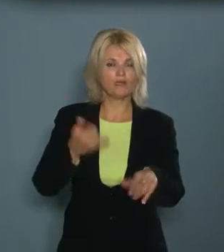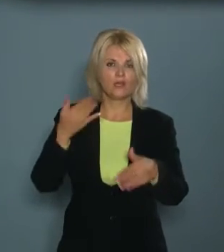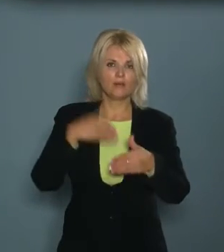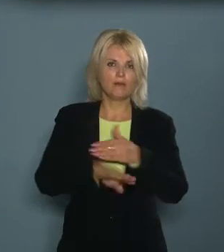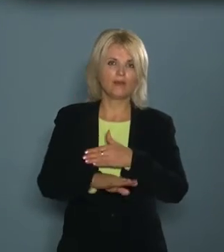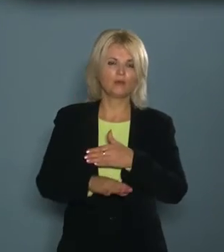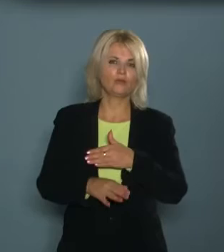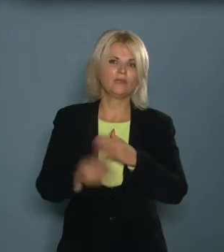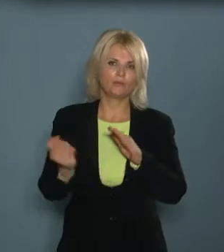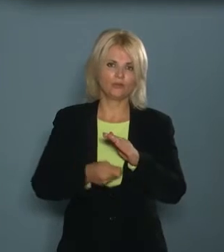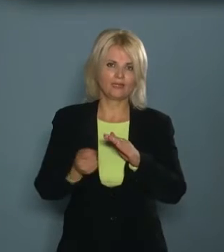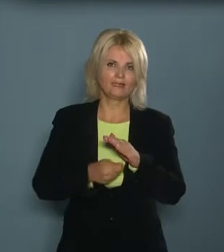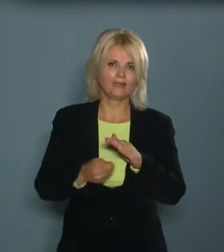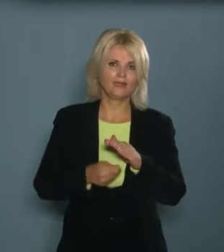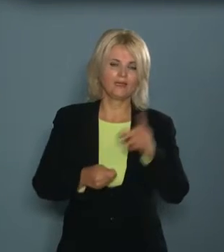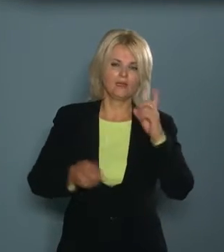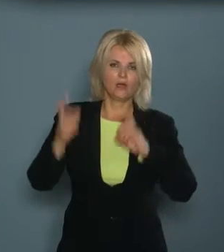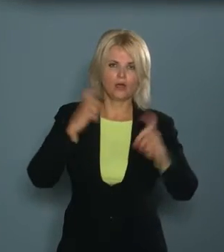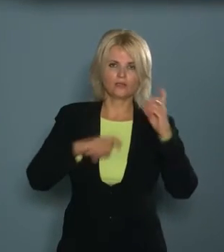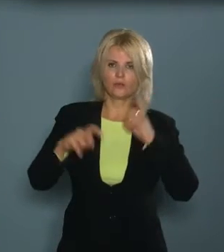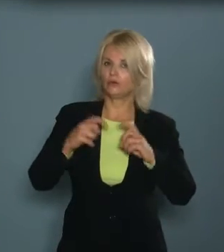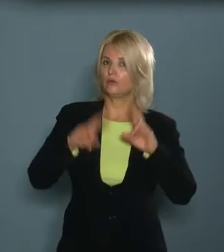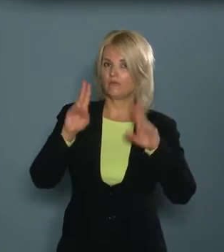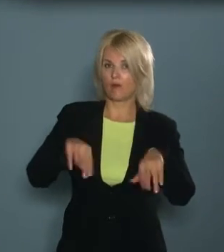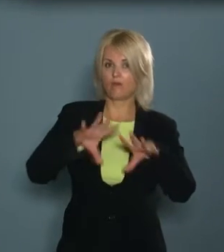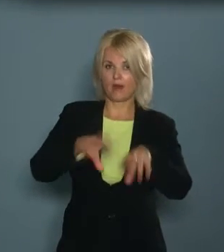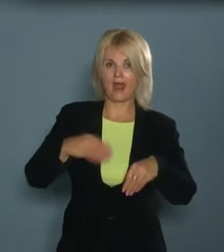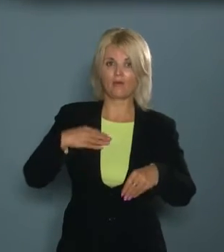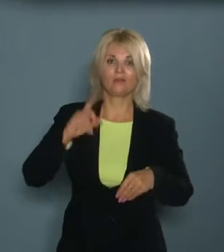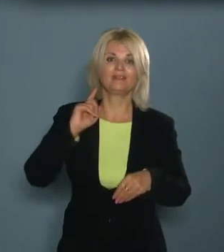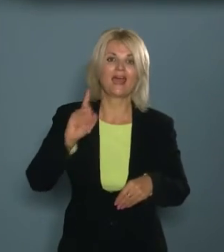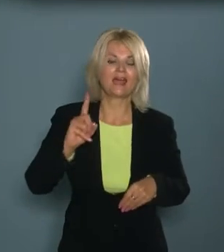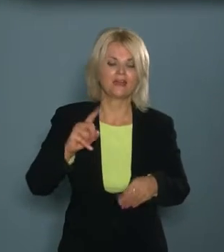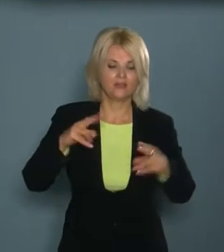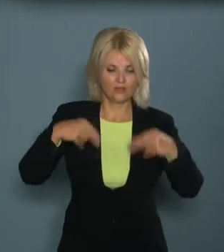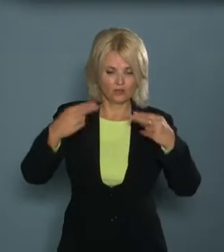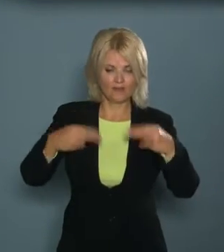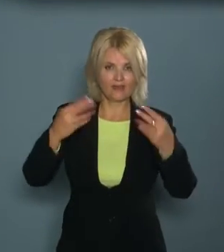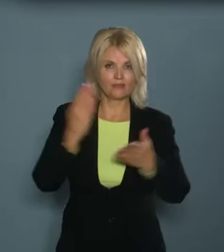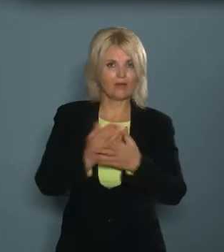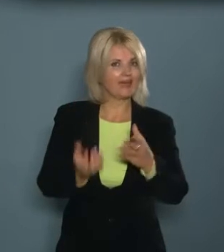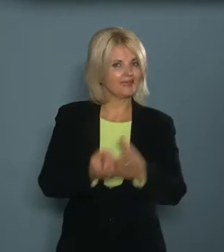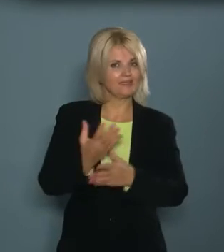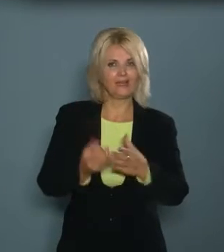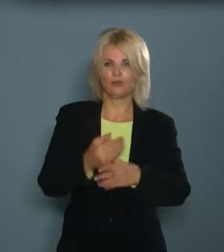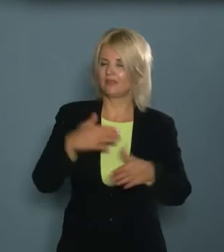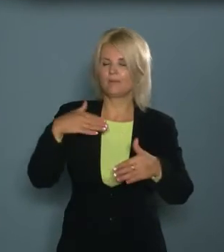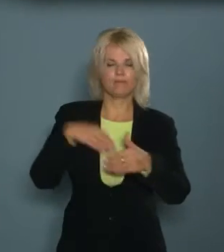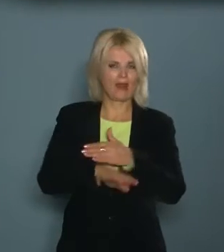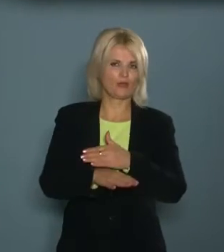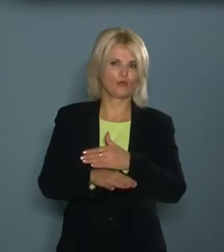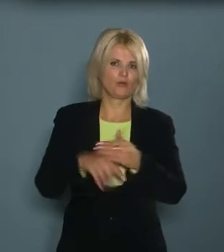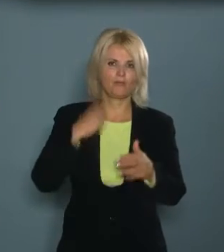menekülteket sújtaná ez, akkor azt gondolom, hogy egyet is tudnánk vele érteni. De azt a következőben meg kiderül, hogy ők nem a menekültekről